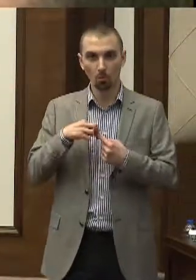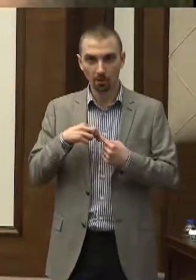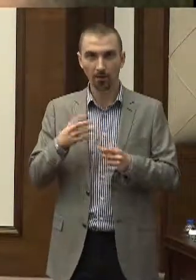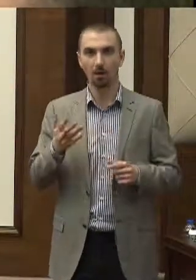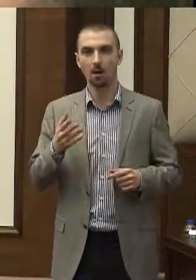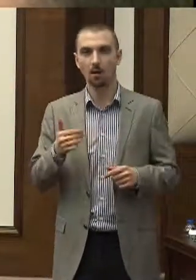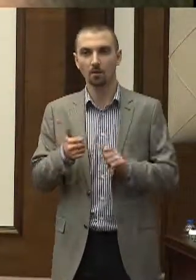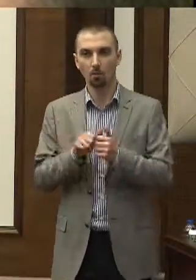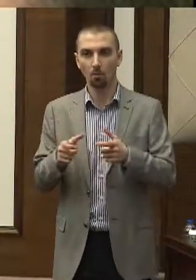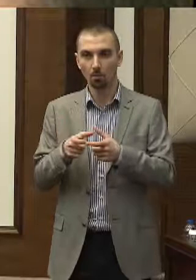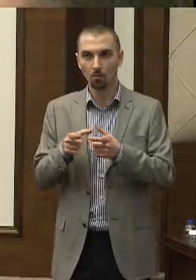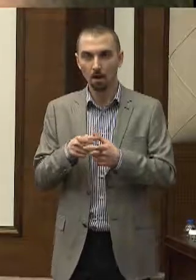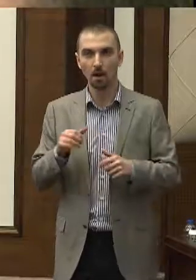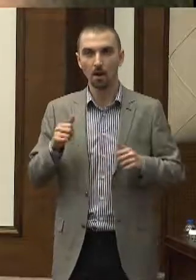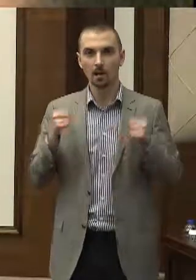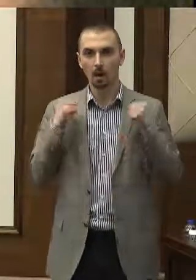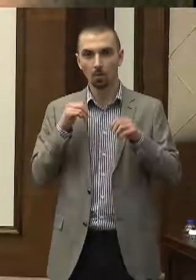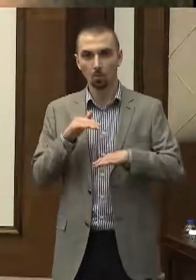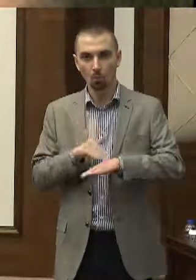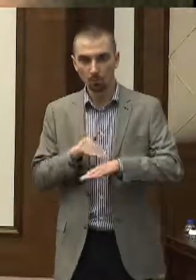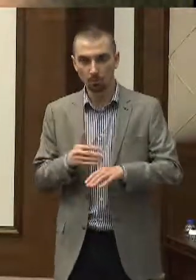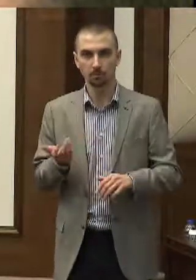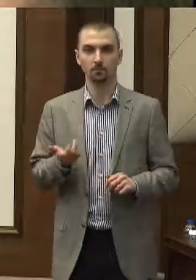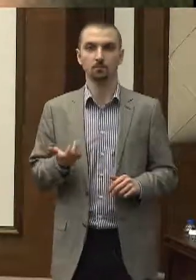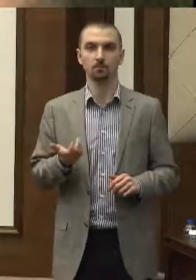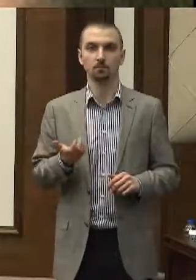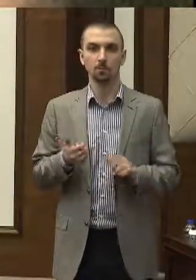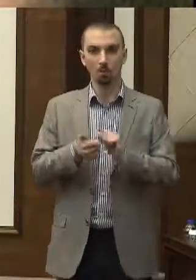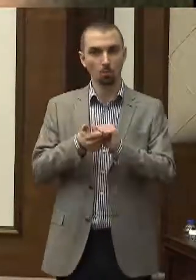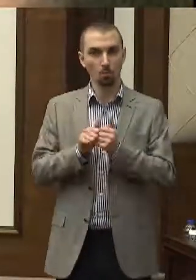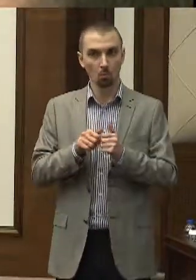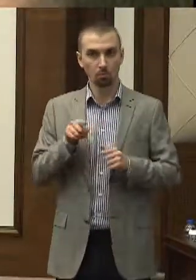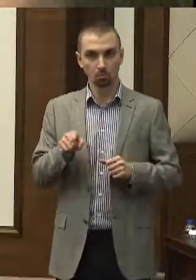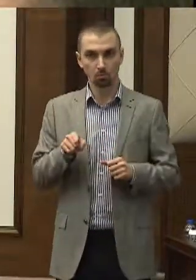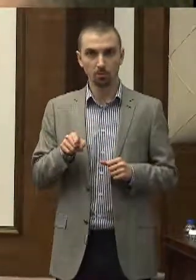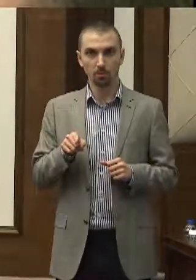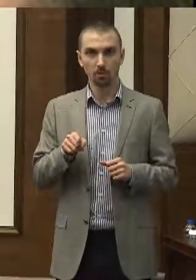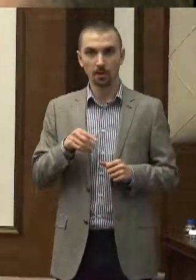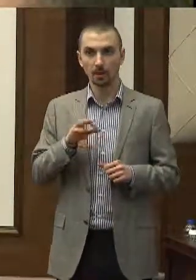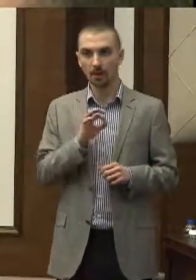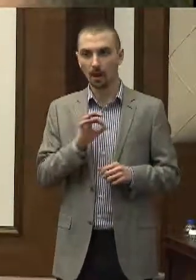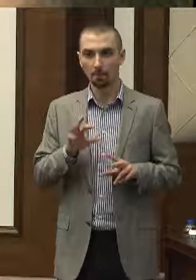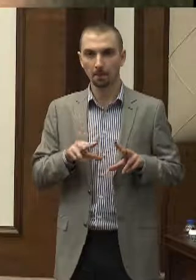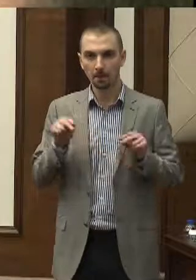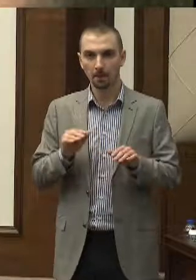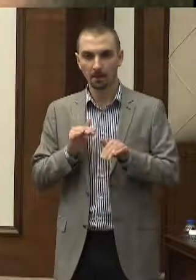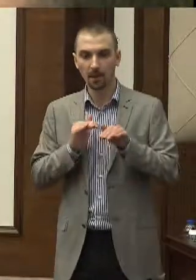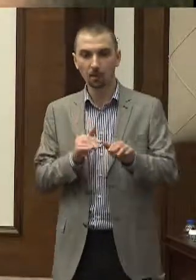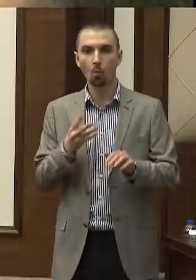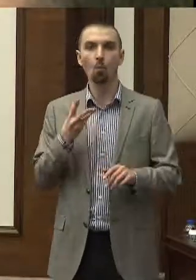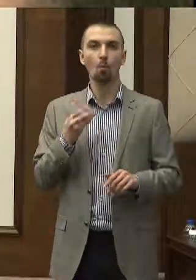öncesi yapılması gereken sağlık muayenelerine ilgili gerçekten sporcularımıza yeteri desteği veremeyizi